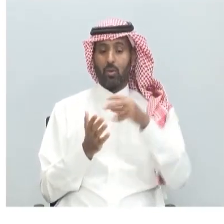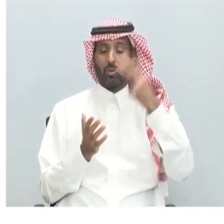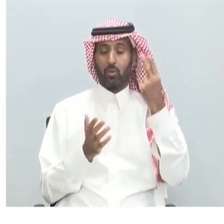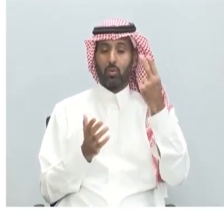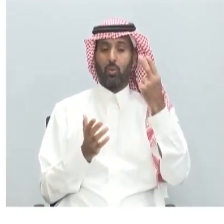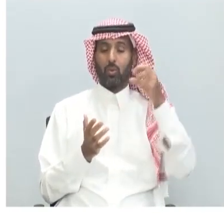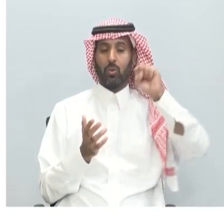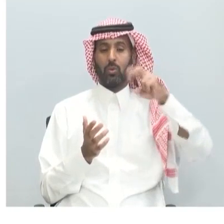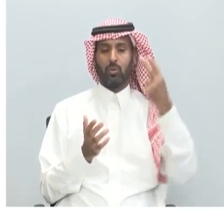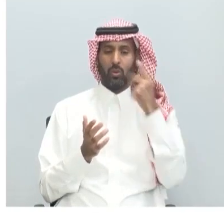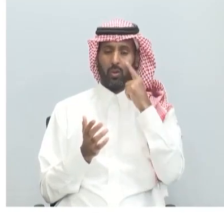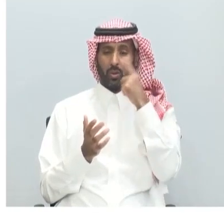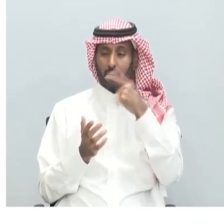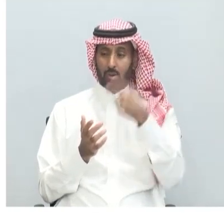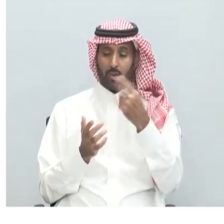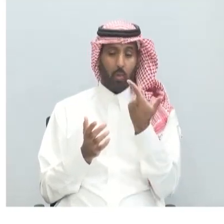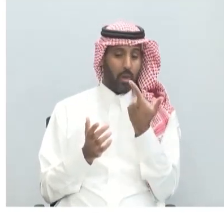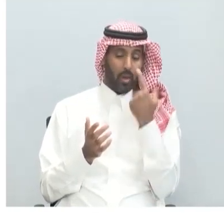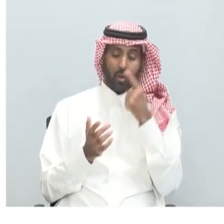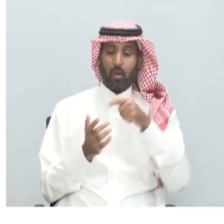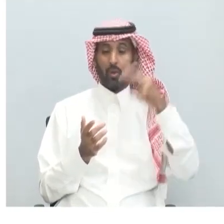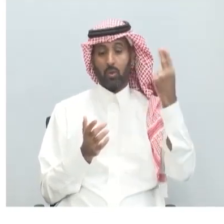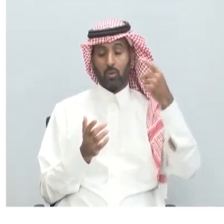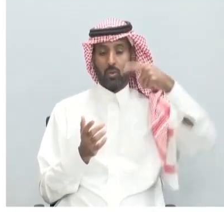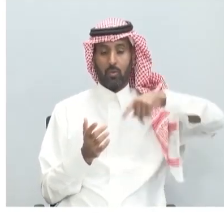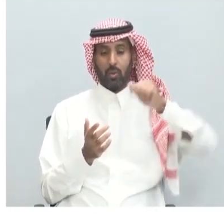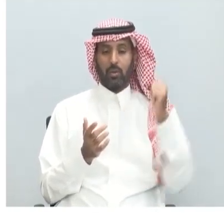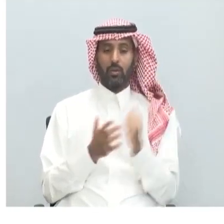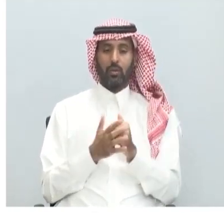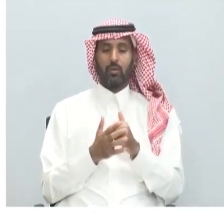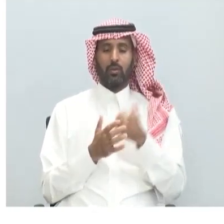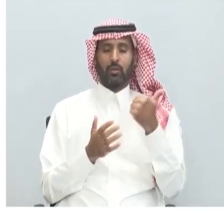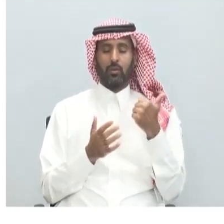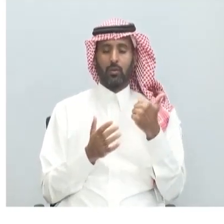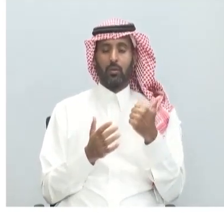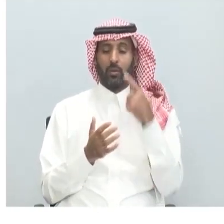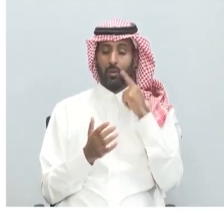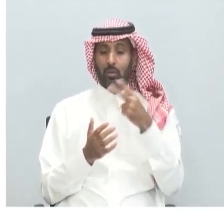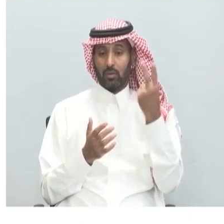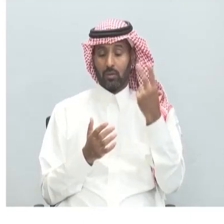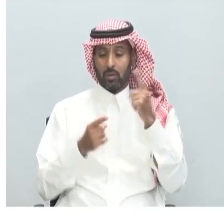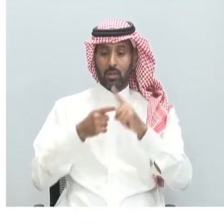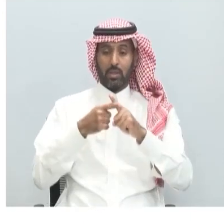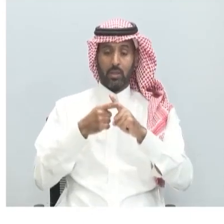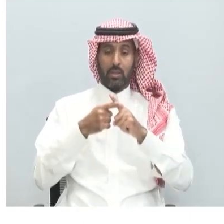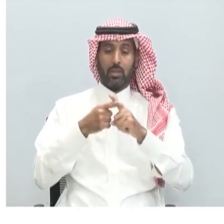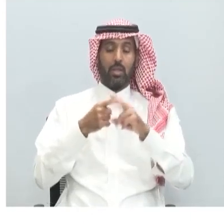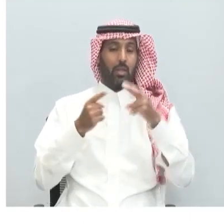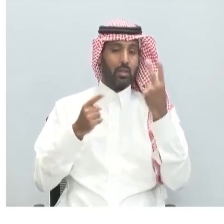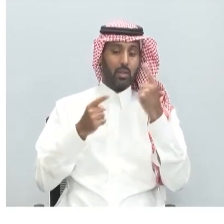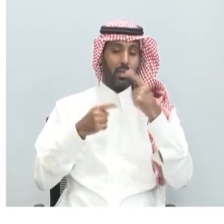اس تو عيني على رقم 11 تو بي سكس اذا هنا اثنان واثنان اربعه